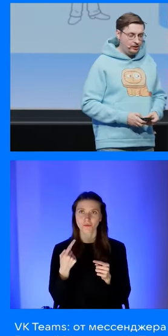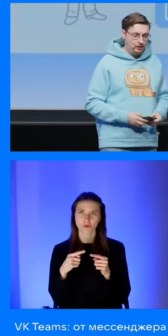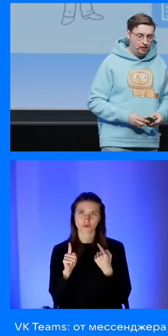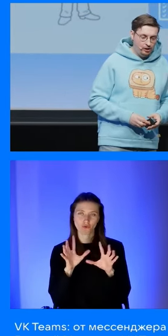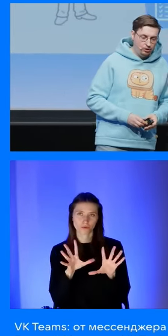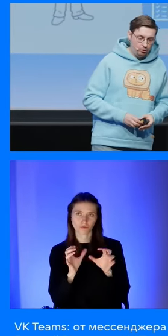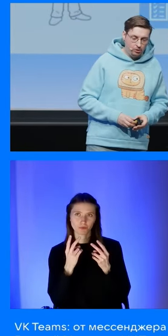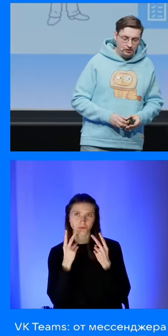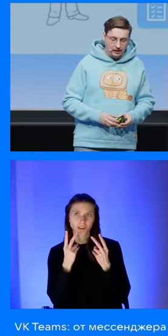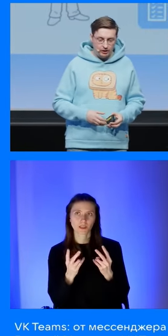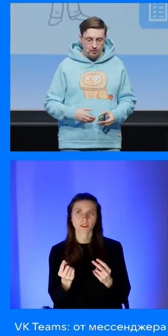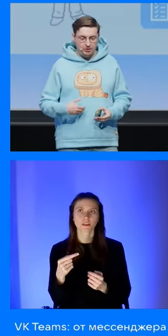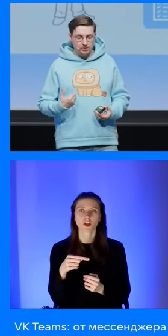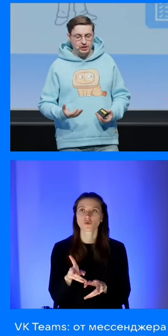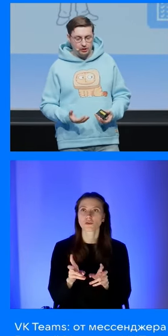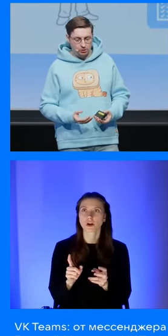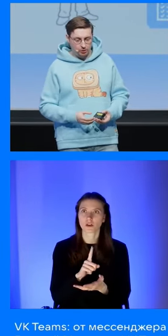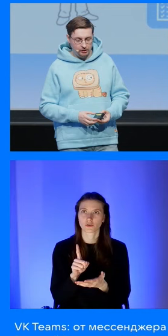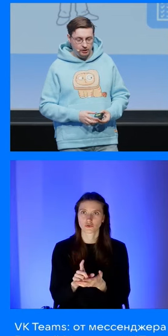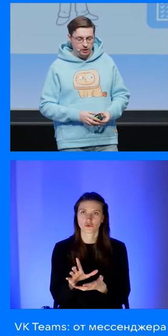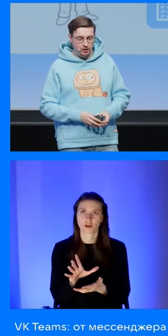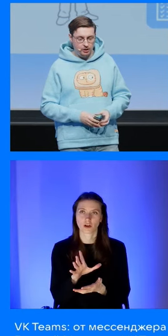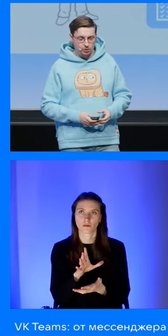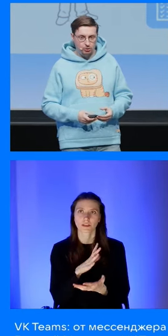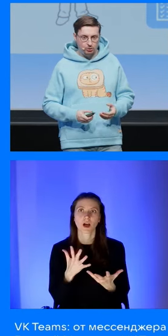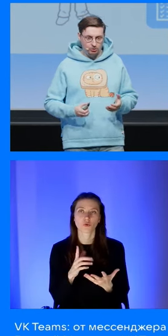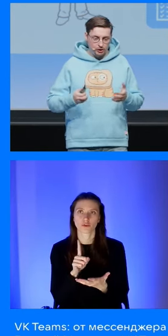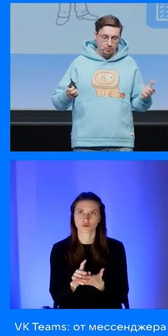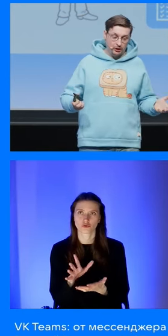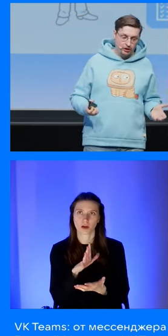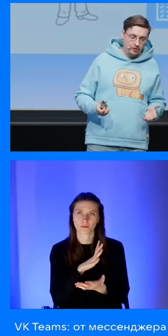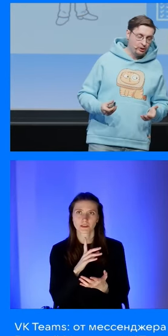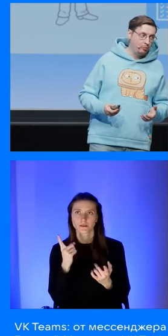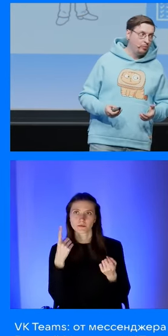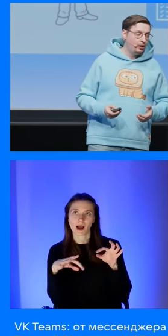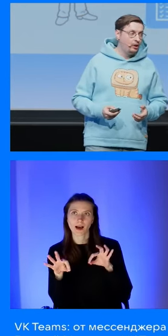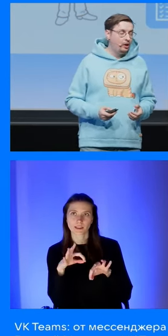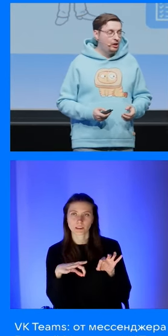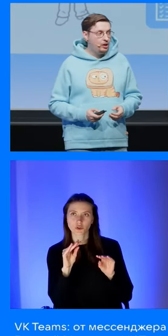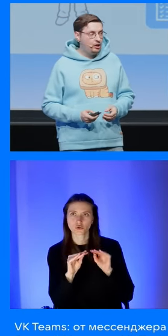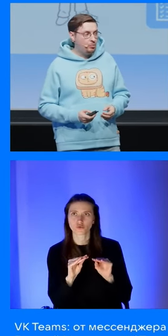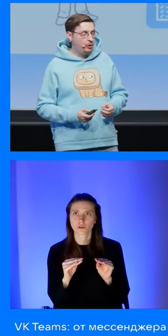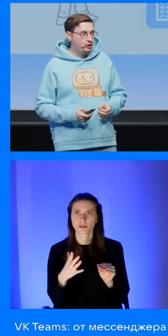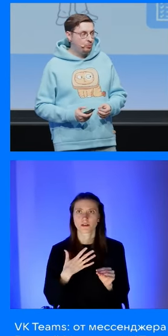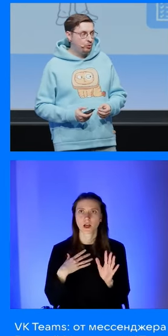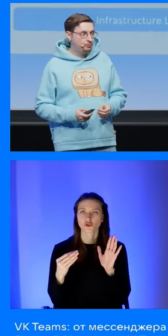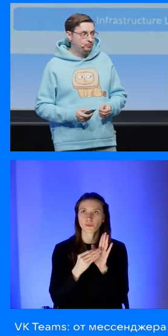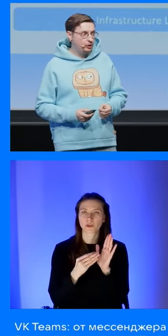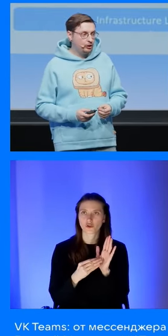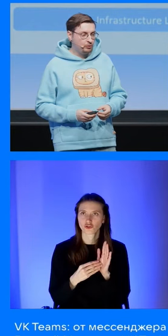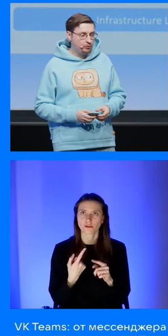на то, как должна вообще вестись архитектура и что такое наше приложение в целом.